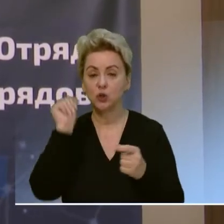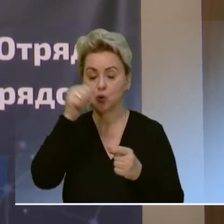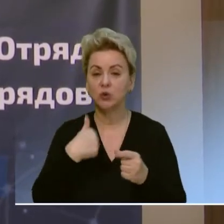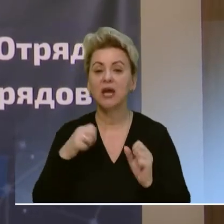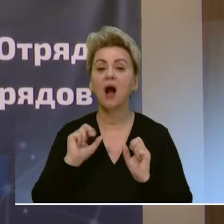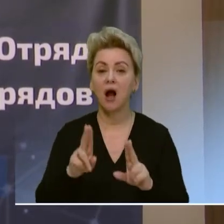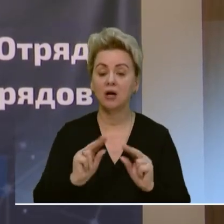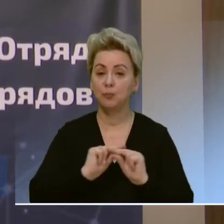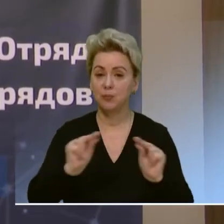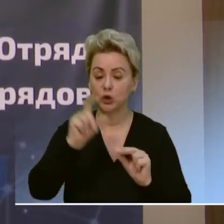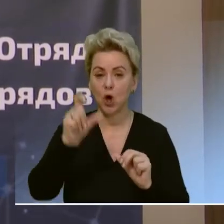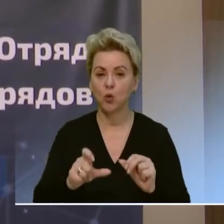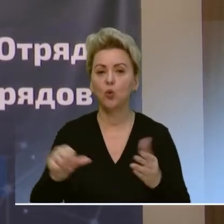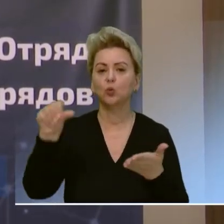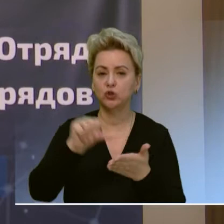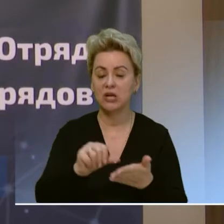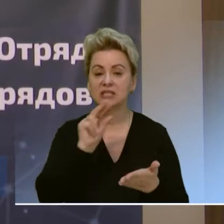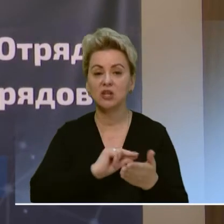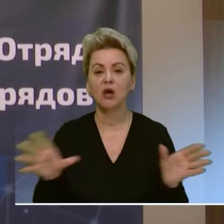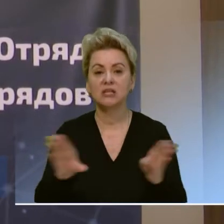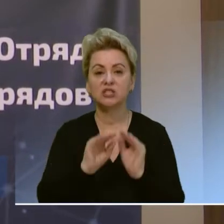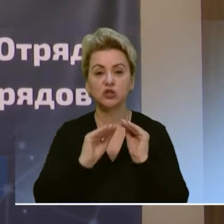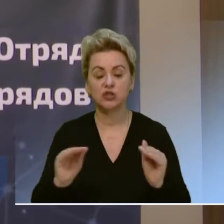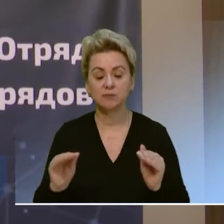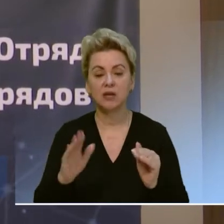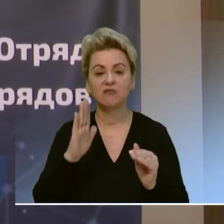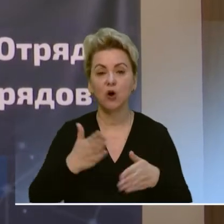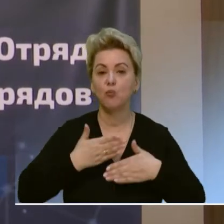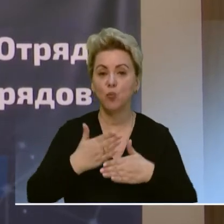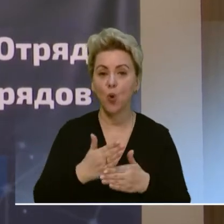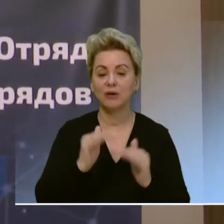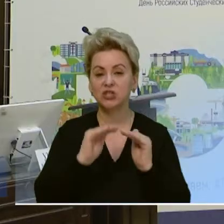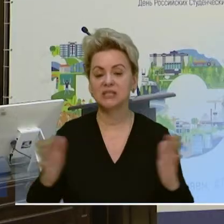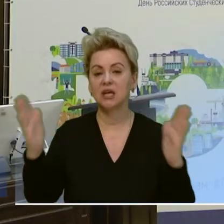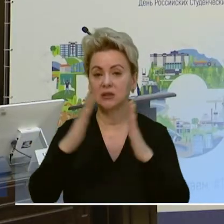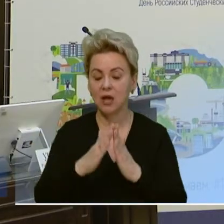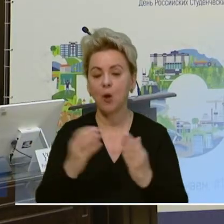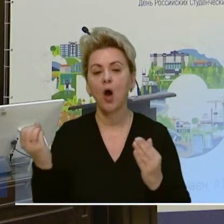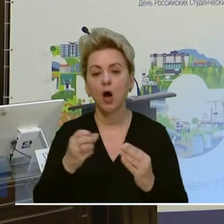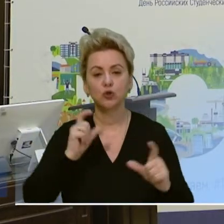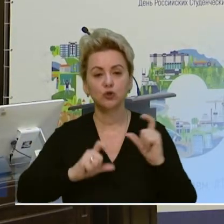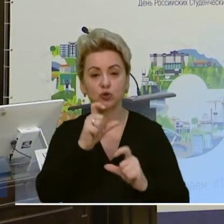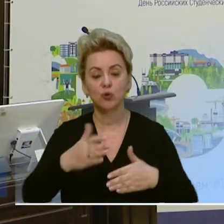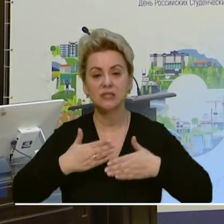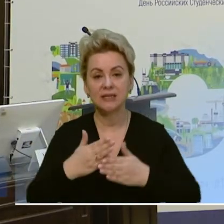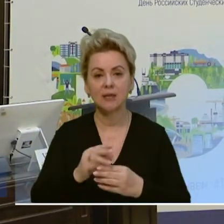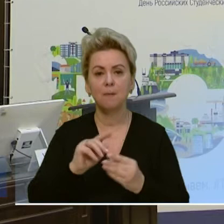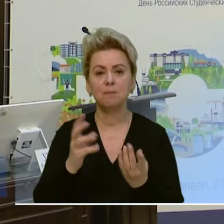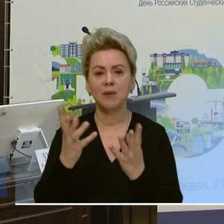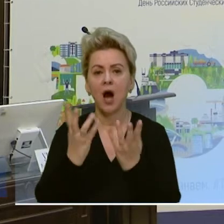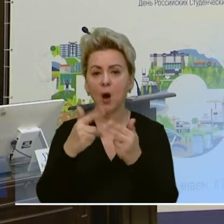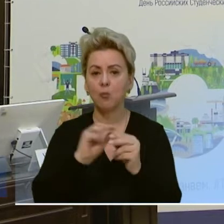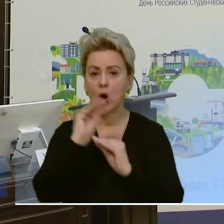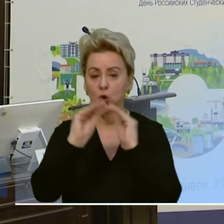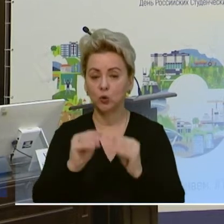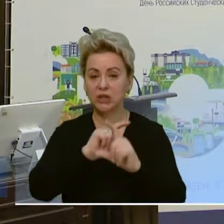как педагог, прежде всего участвовал в работе с детьми, в помощи там, в детских домах. А еще студенты помогли переоборудовать один